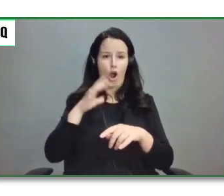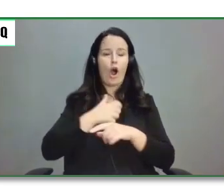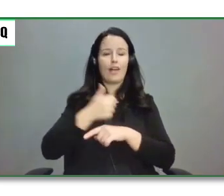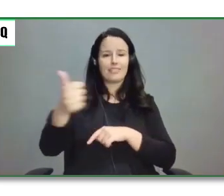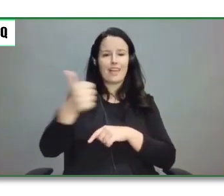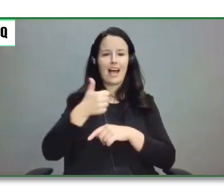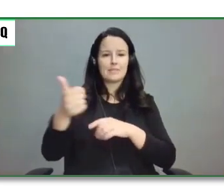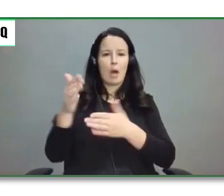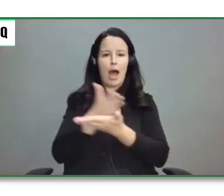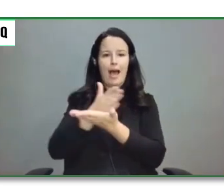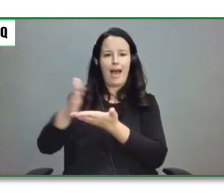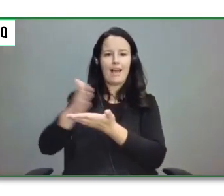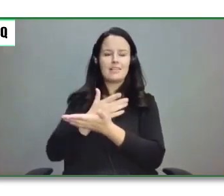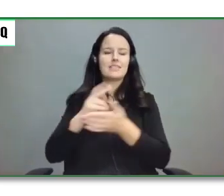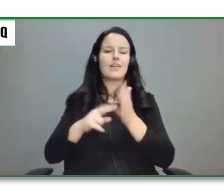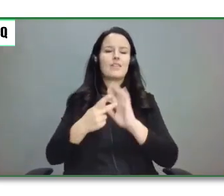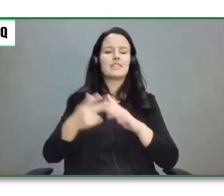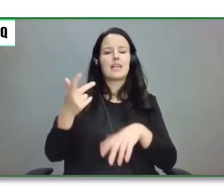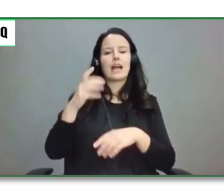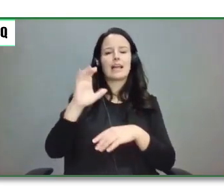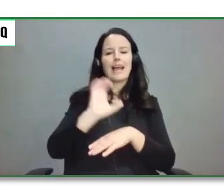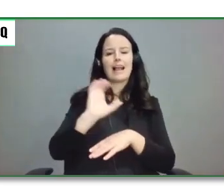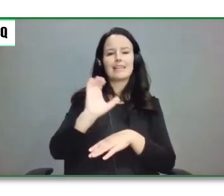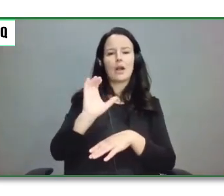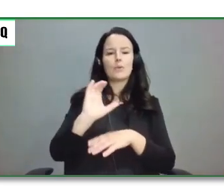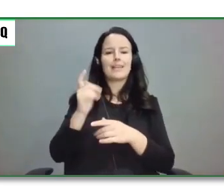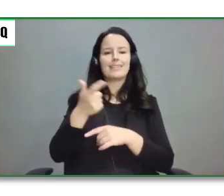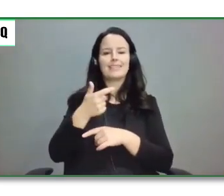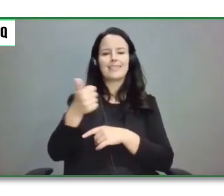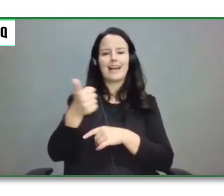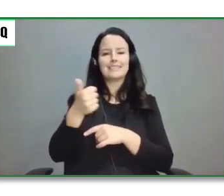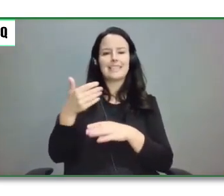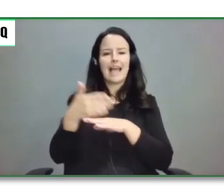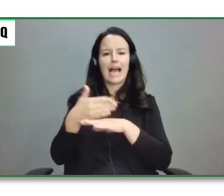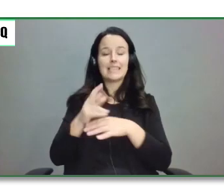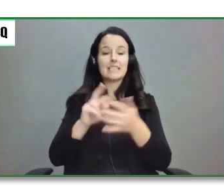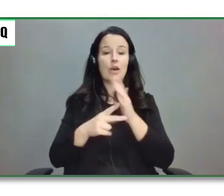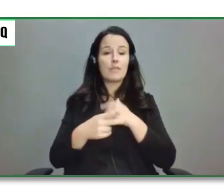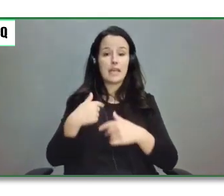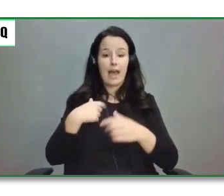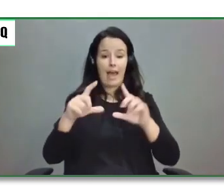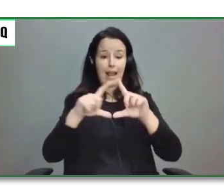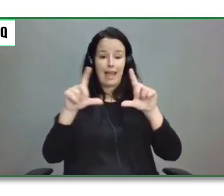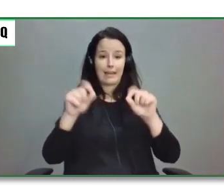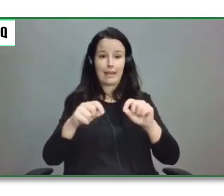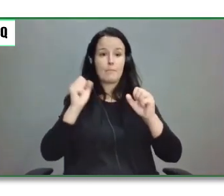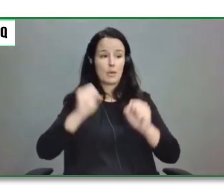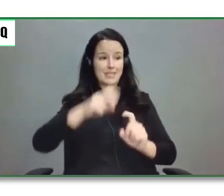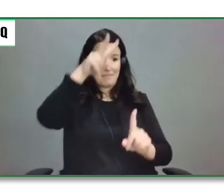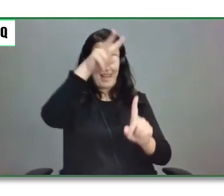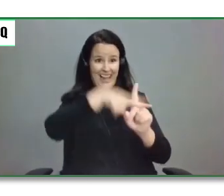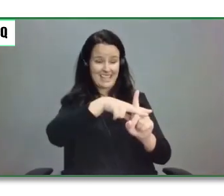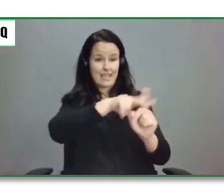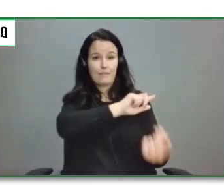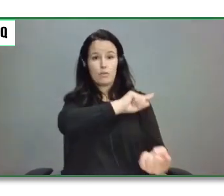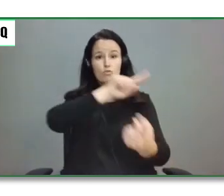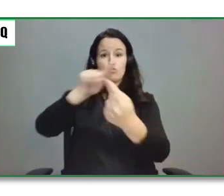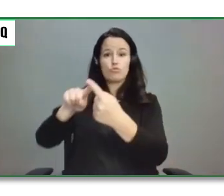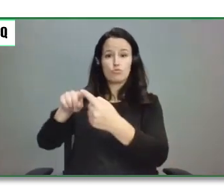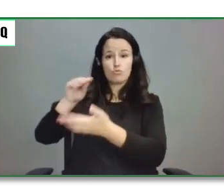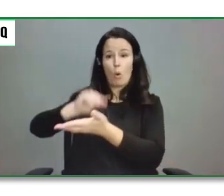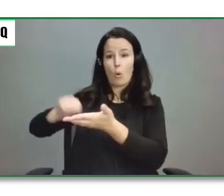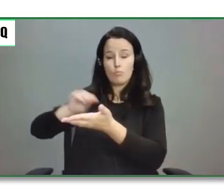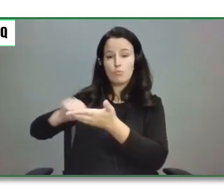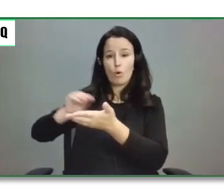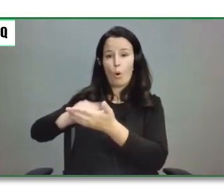Calgary Transit Access. Avec ma carte d'autobus, je peux réserver un trajet jusqu'au bureau de Red Arrow au